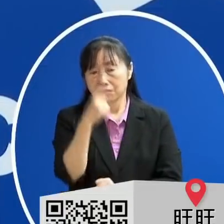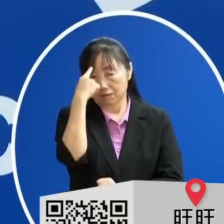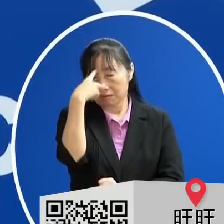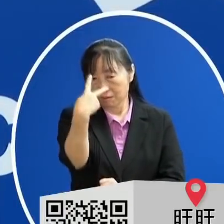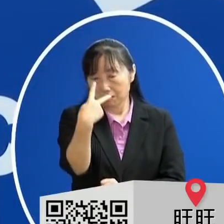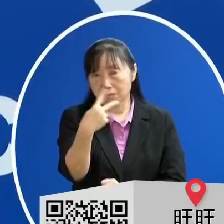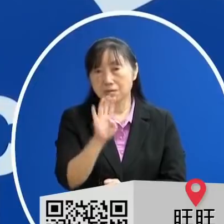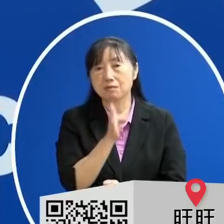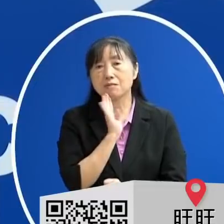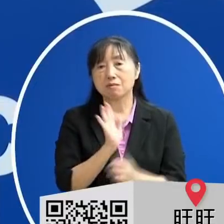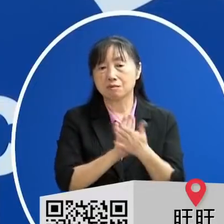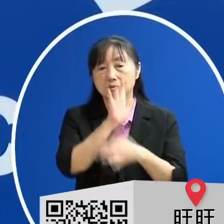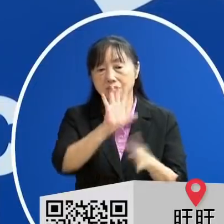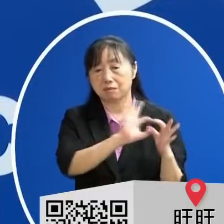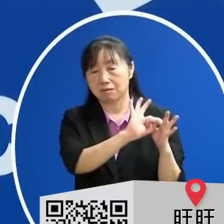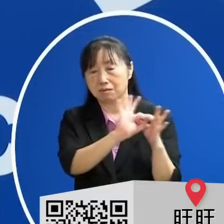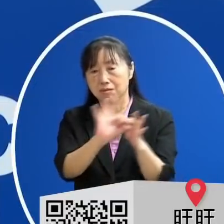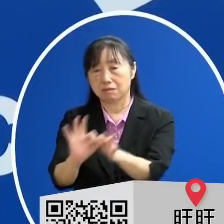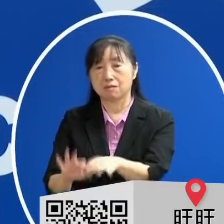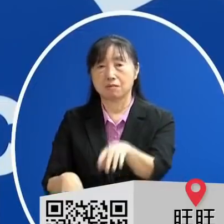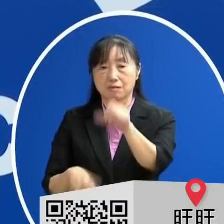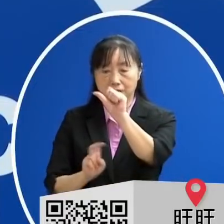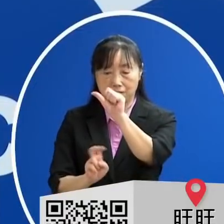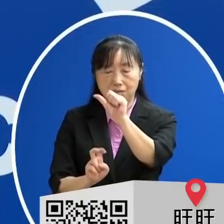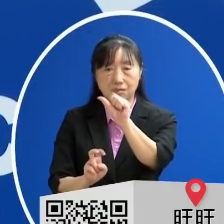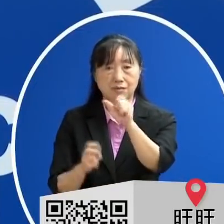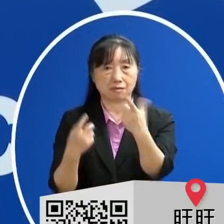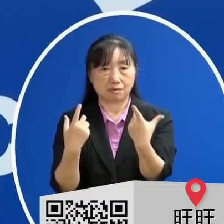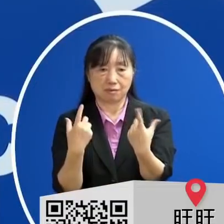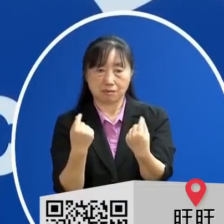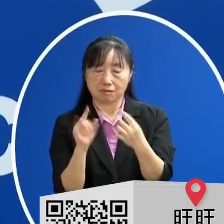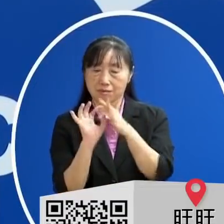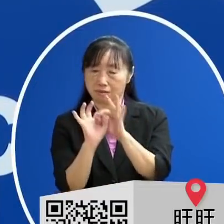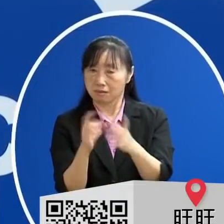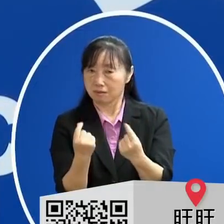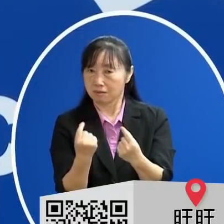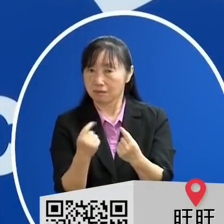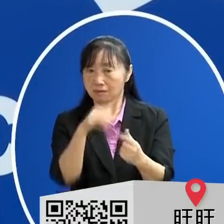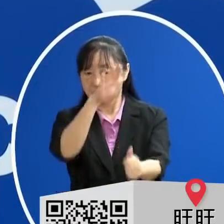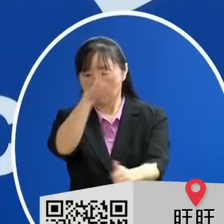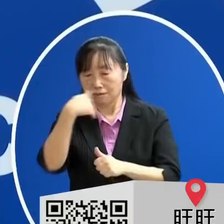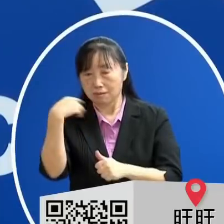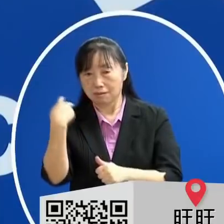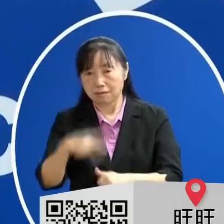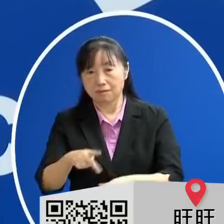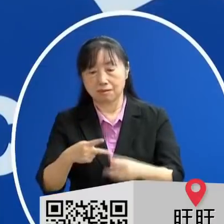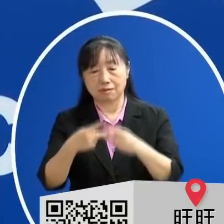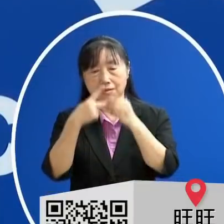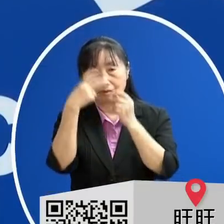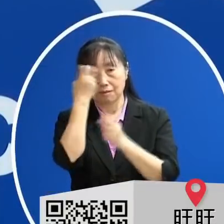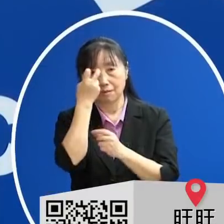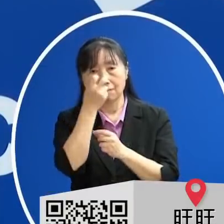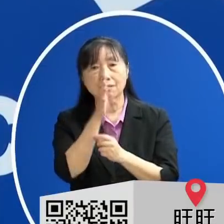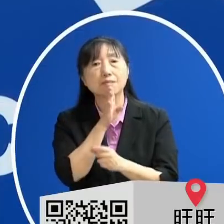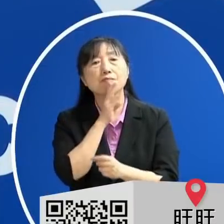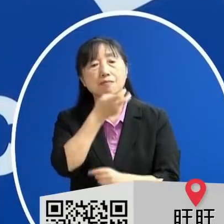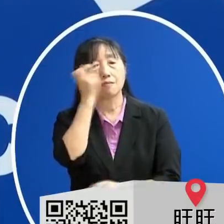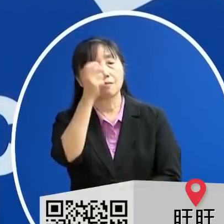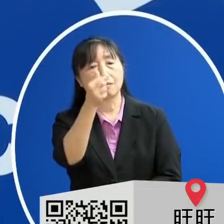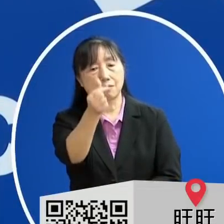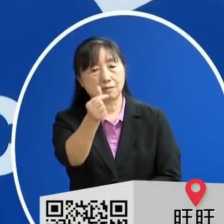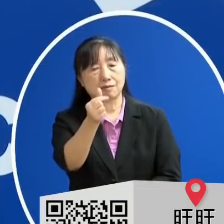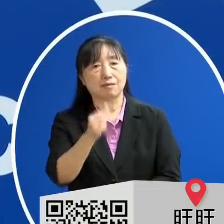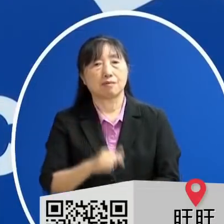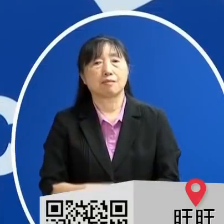状仍然持续，到5月20号的时候在进行第二轮的这个采检的时候又验到阳性，